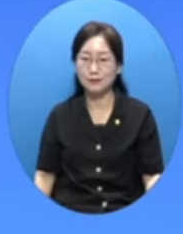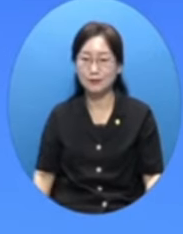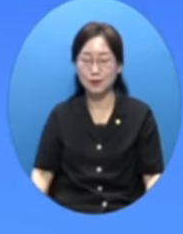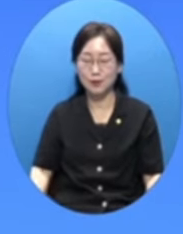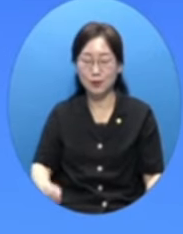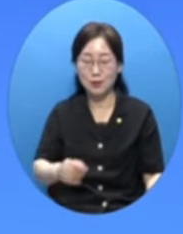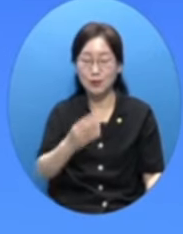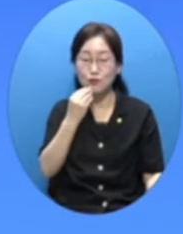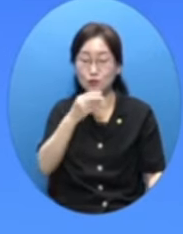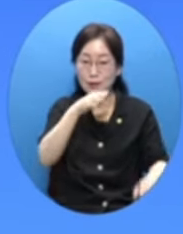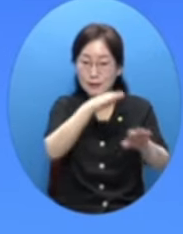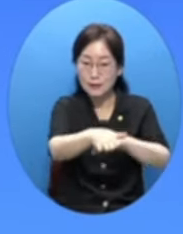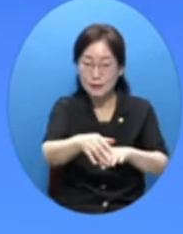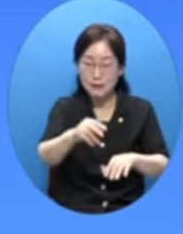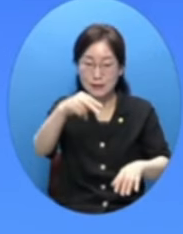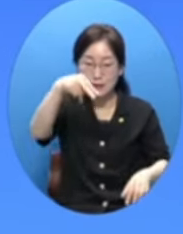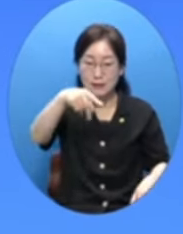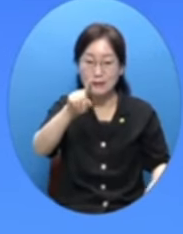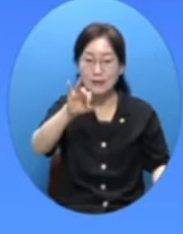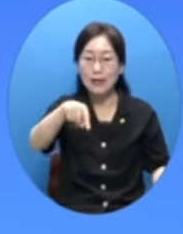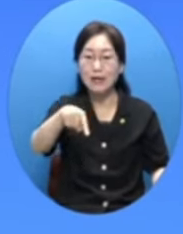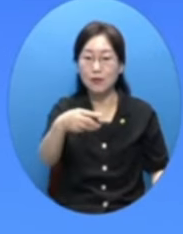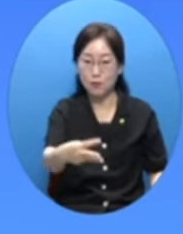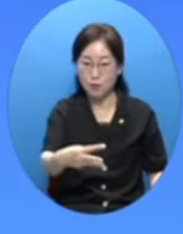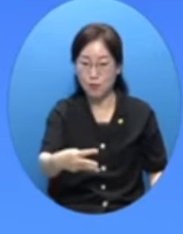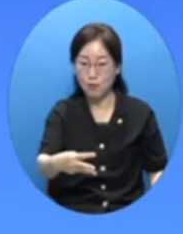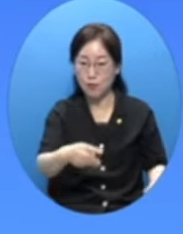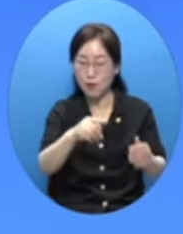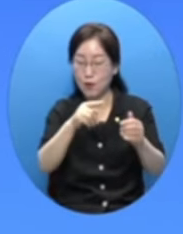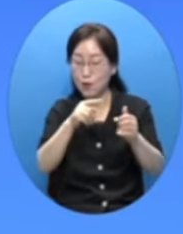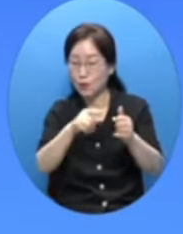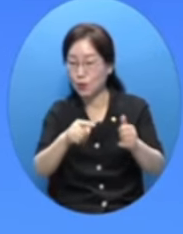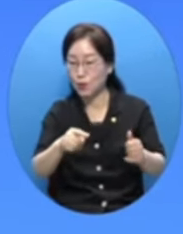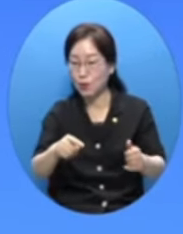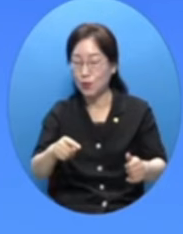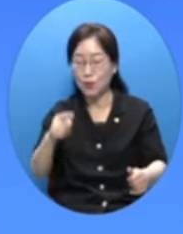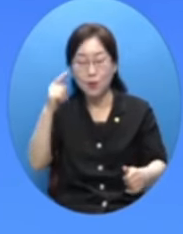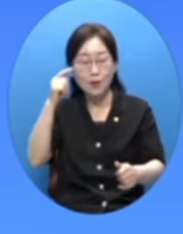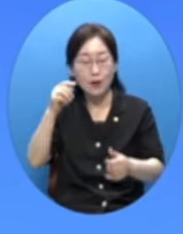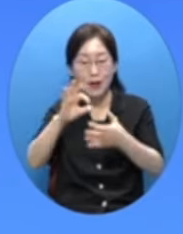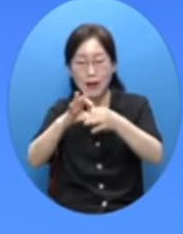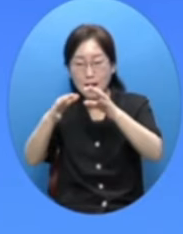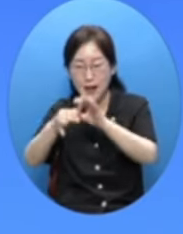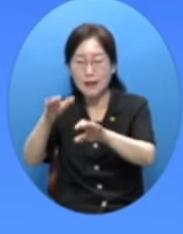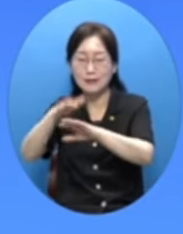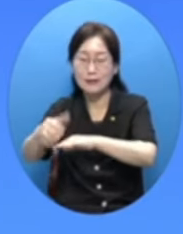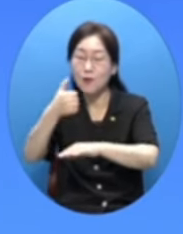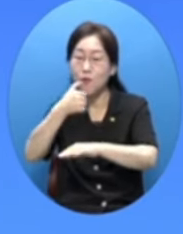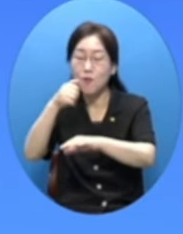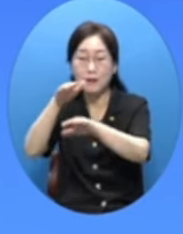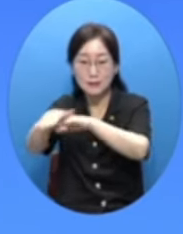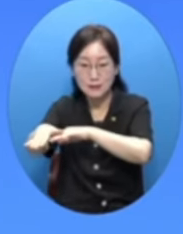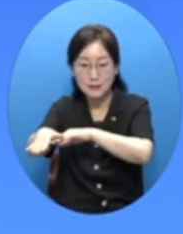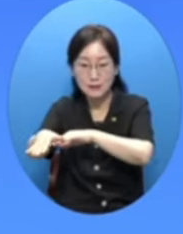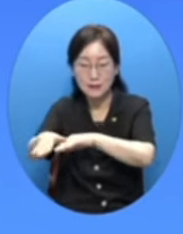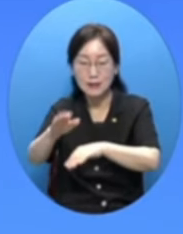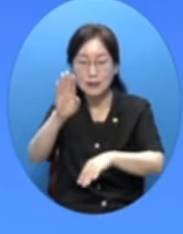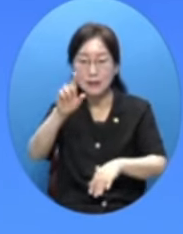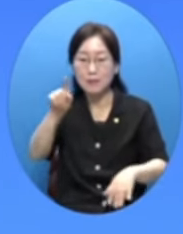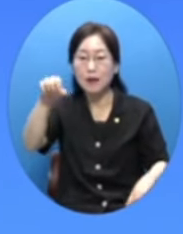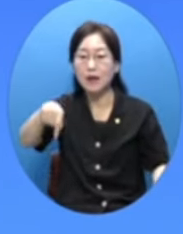유대식 이름이 사울이고 헬라식 이름, 로마 시민권으로서 그가 썼던 이름은